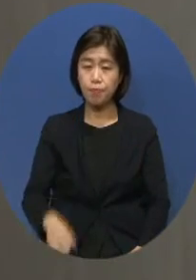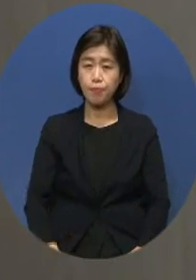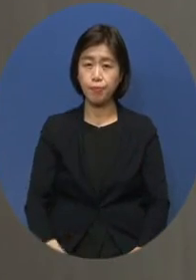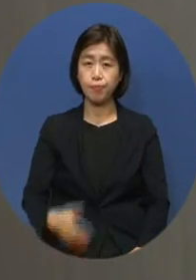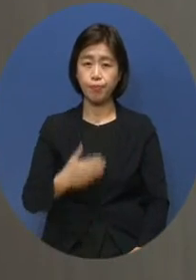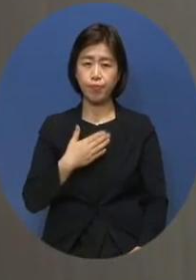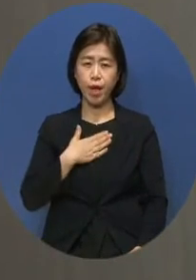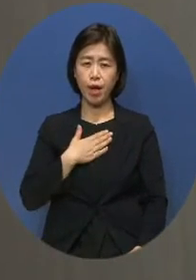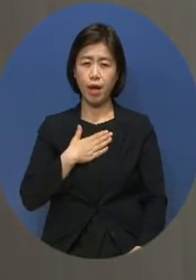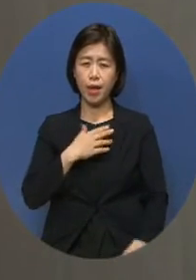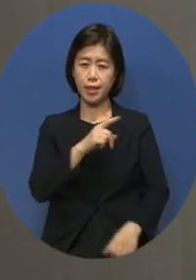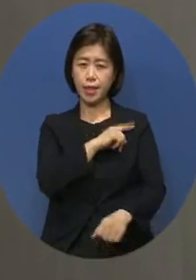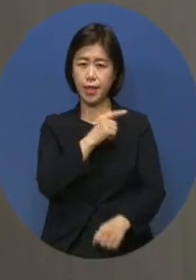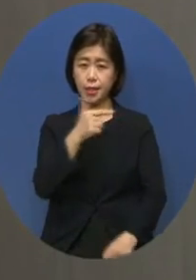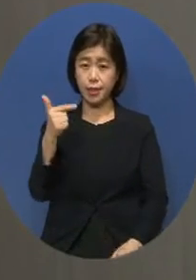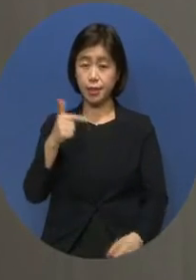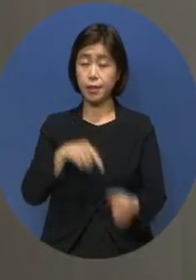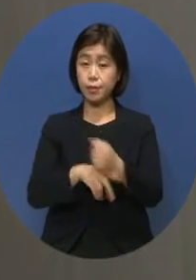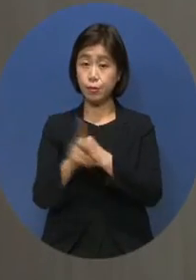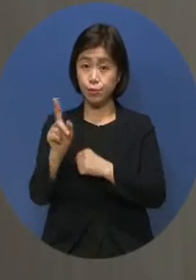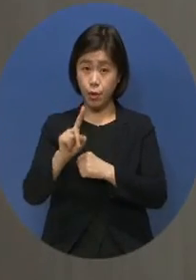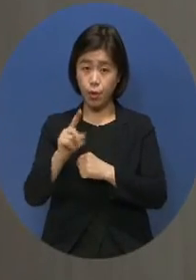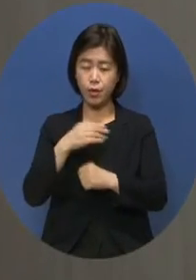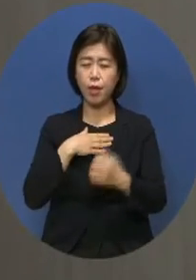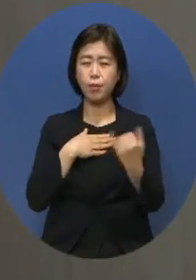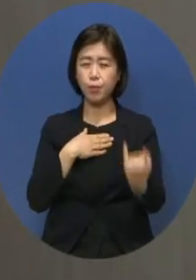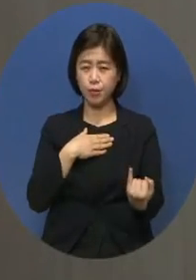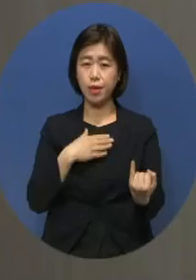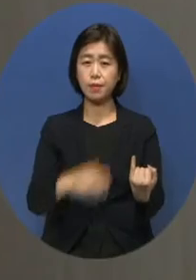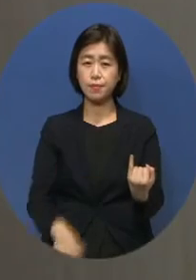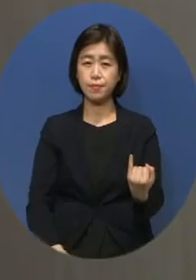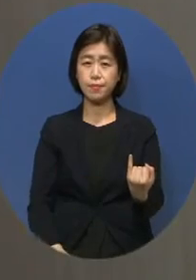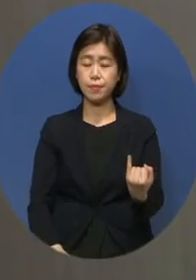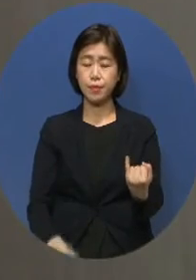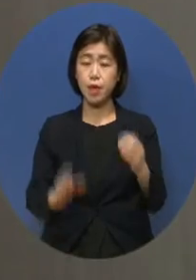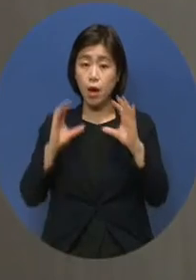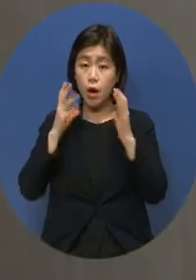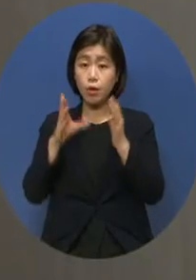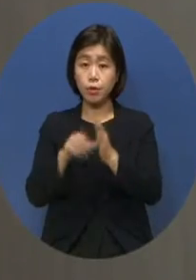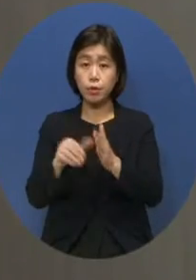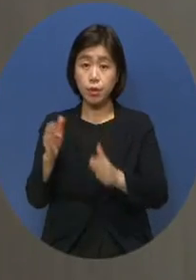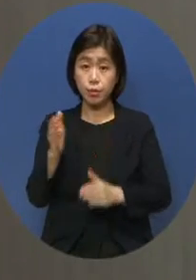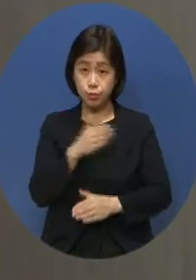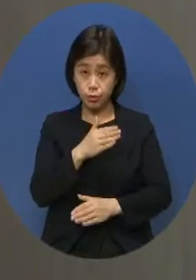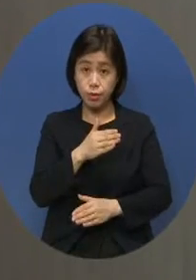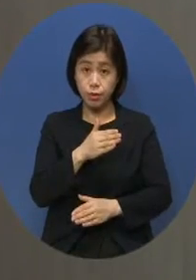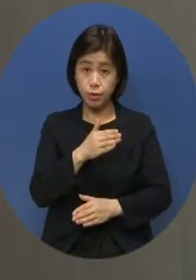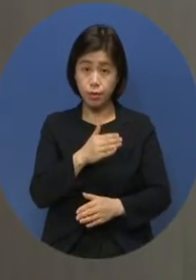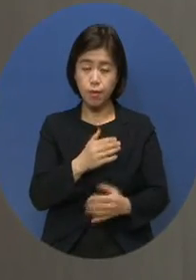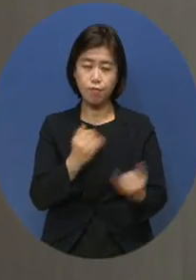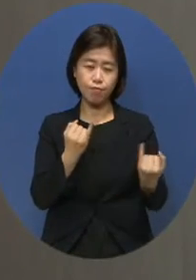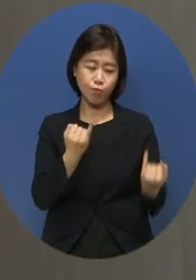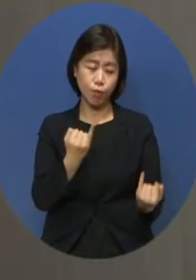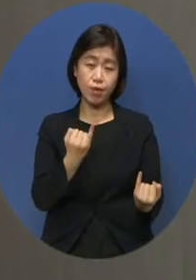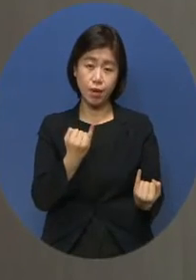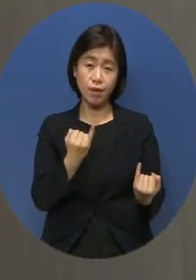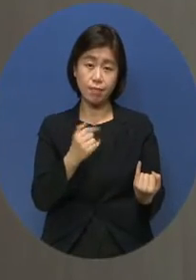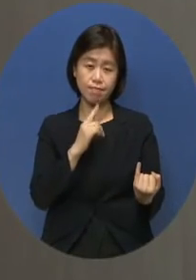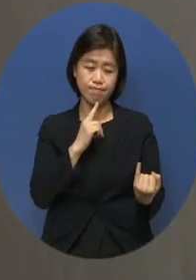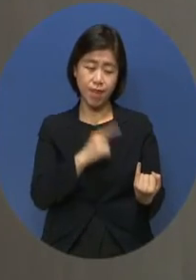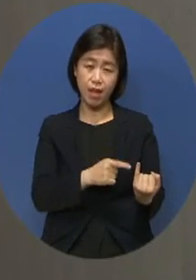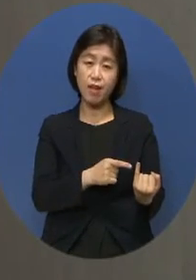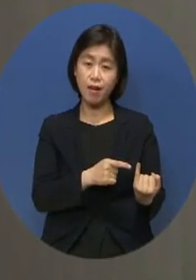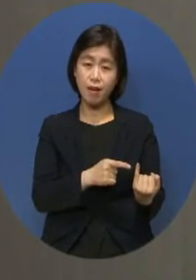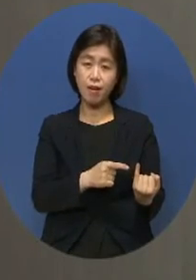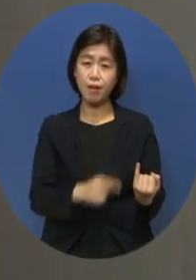역시 동생의 존재였던 것 같아요. 그러니까 어렸을 때부터 이제 한 살 타오르 지는 같은 동성애 동생이었기